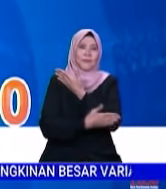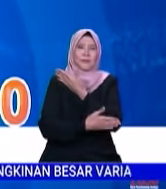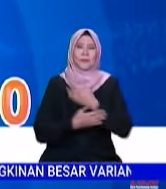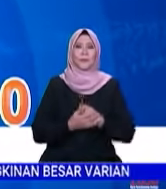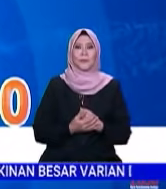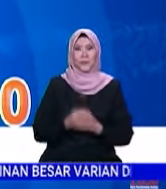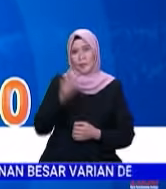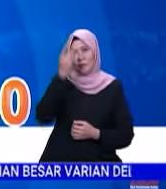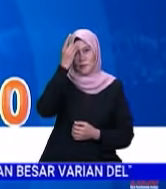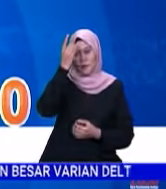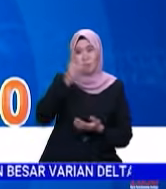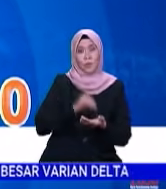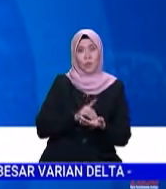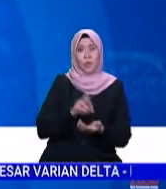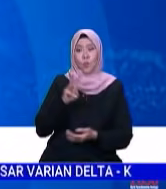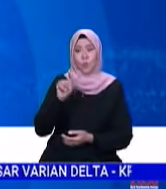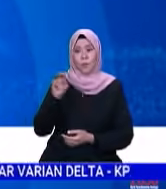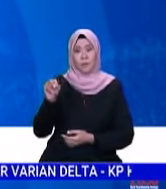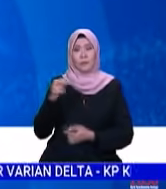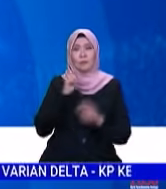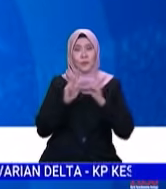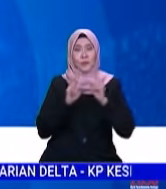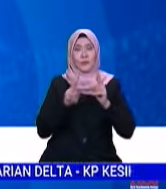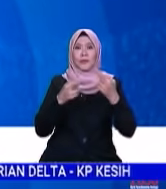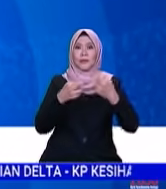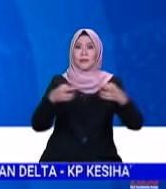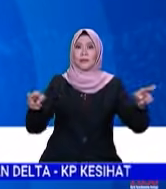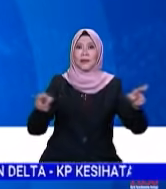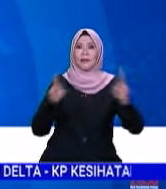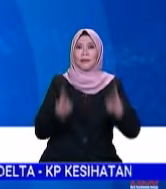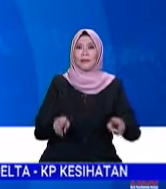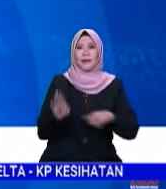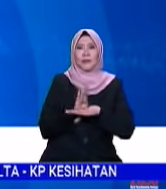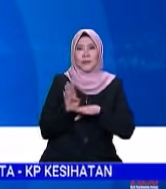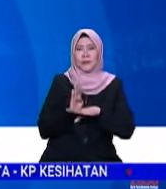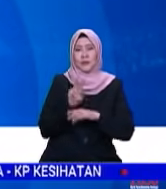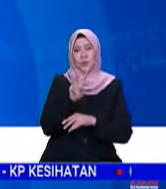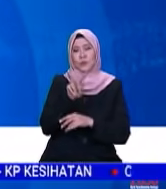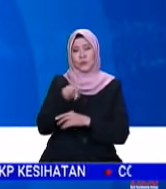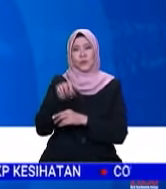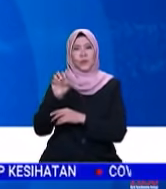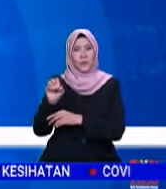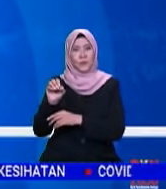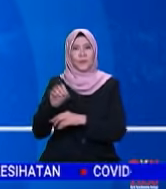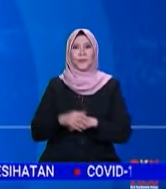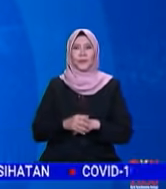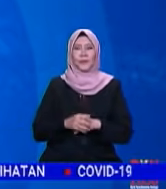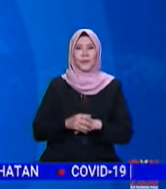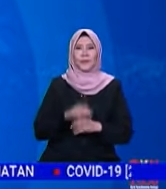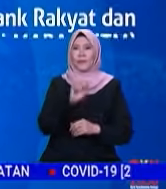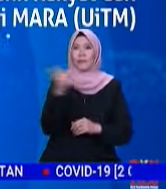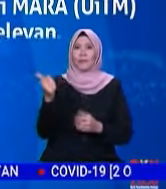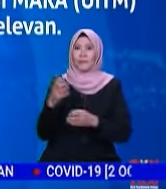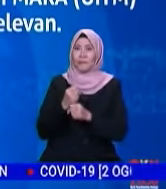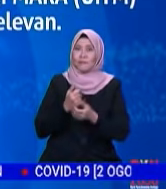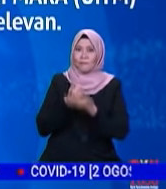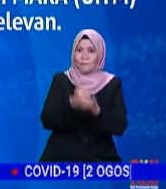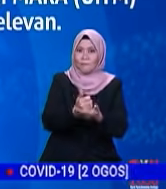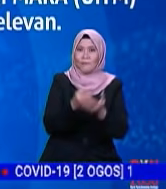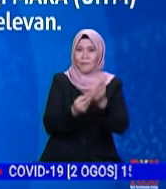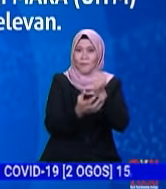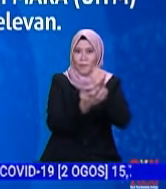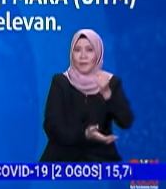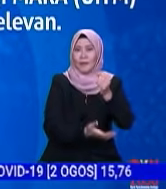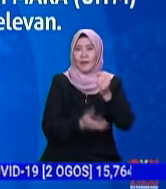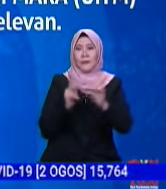Datuk Seri Dr. Wan Junaidi berucap pada Majlis Perasmian Program Rakyat Pernah 2.0. Selain mendapat bantuan dana,